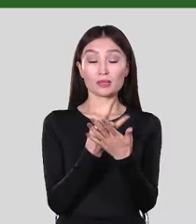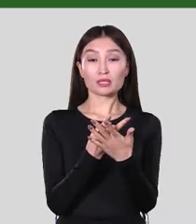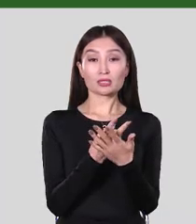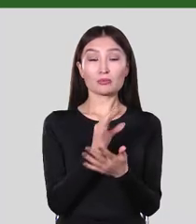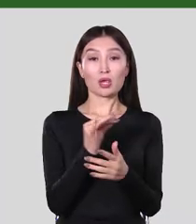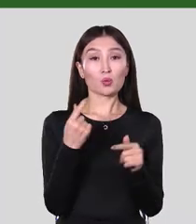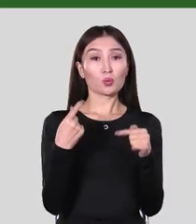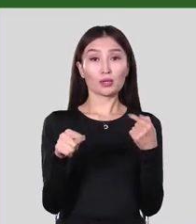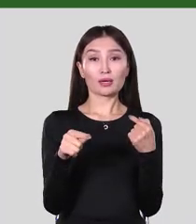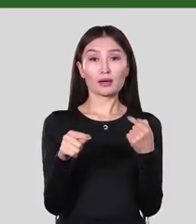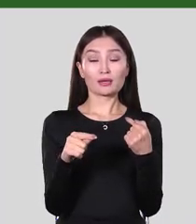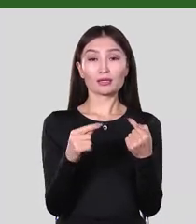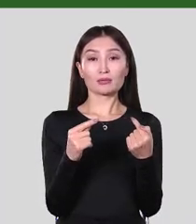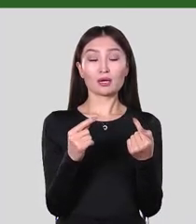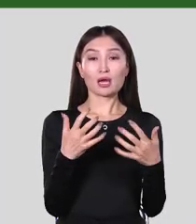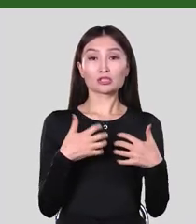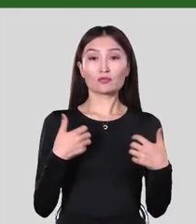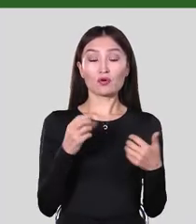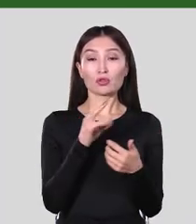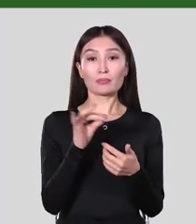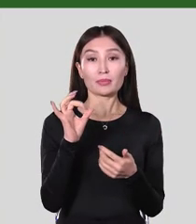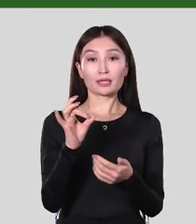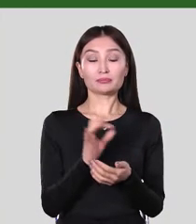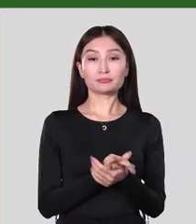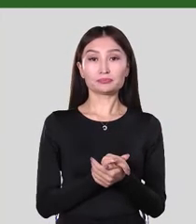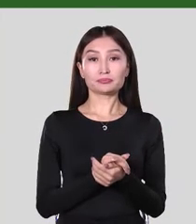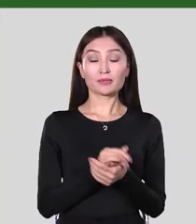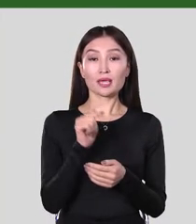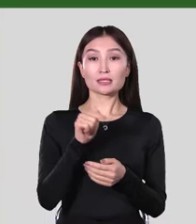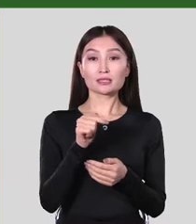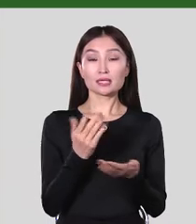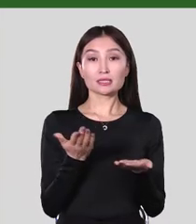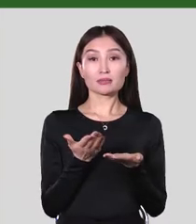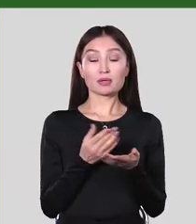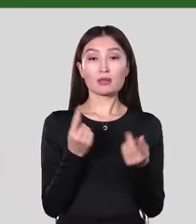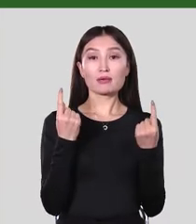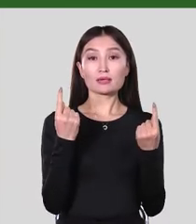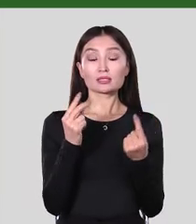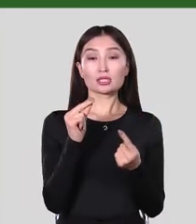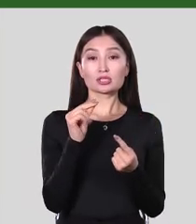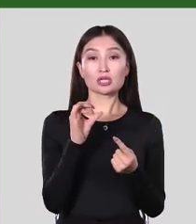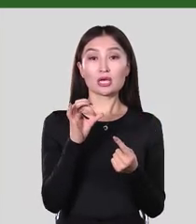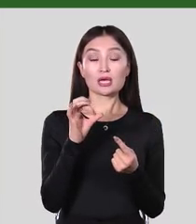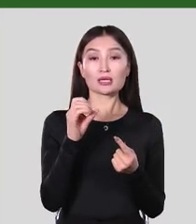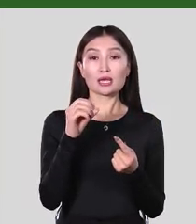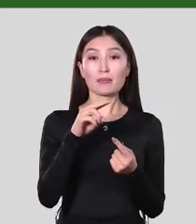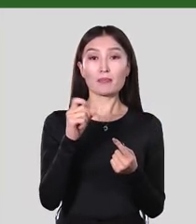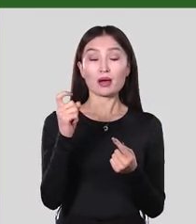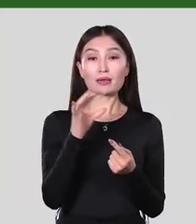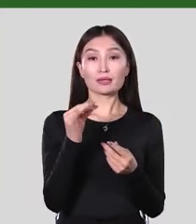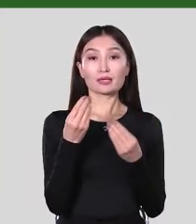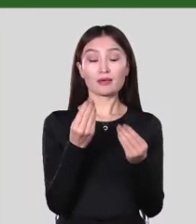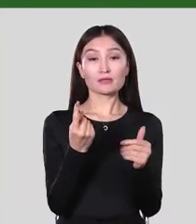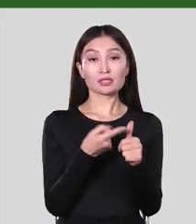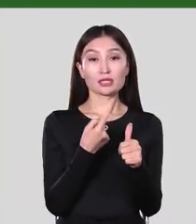и уникальным животным миром. Здесь обитают гигантские черепахи, давшие